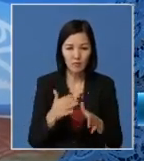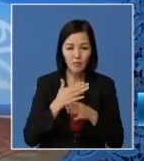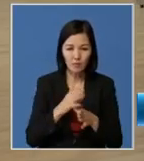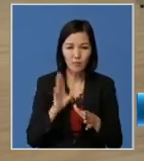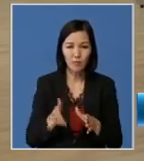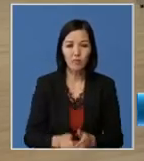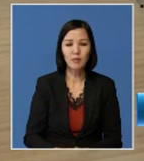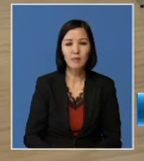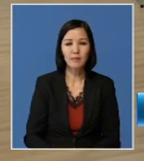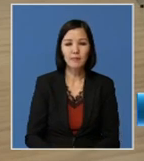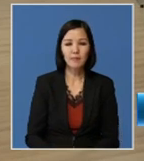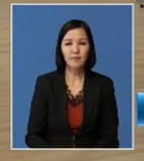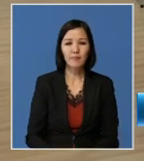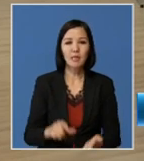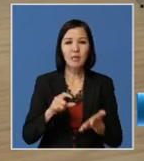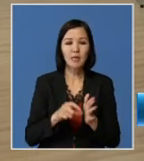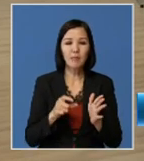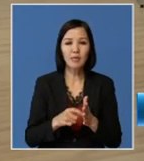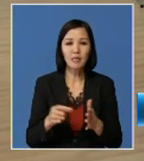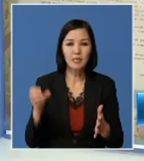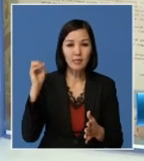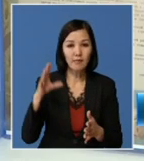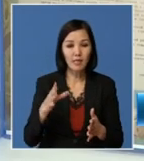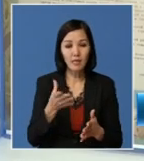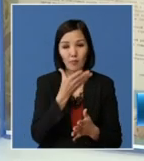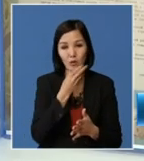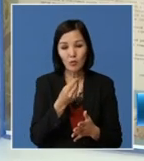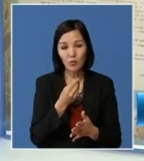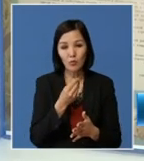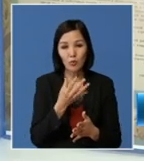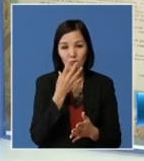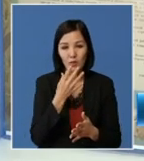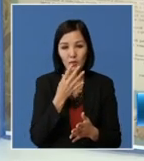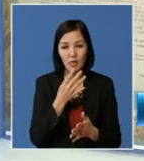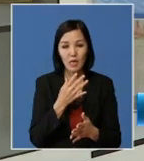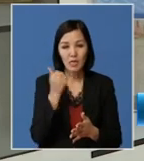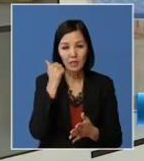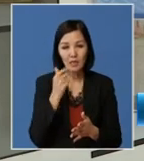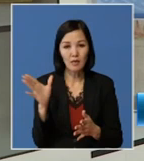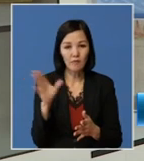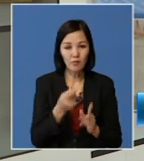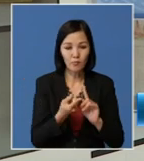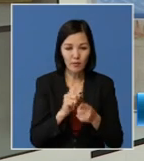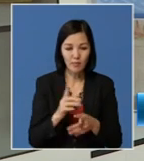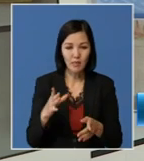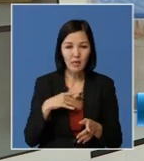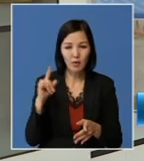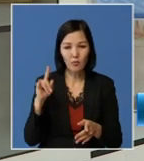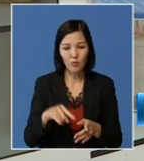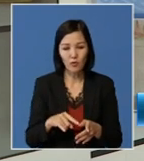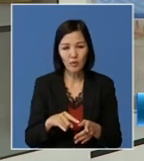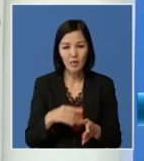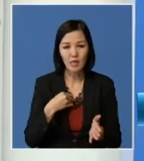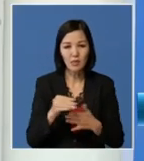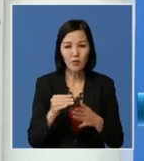спонсорами. Кабинет стал светлым и уютным. Старые парты и стулья заменили на новые. Поменяли и окна, а также